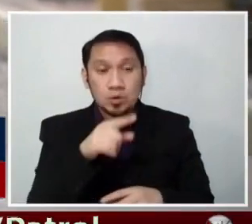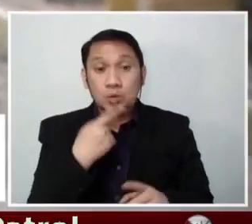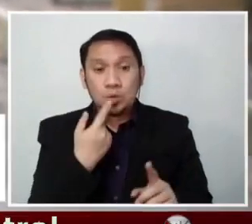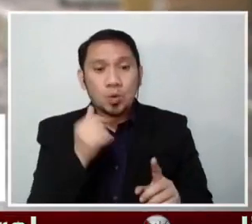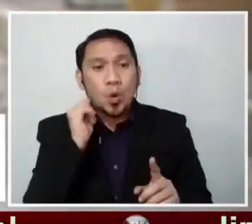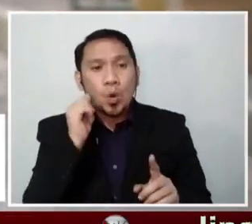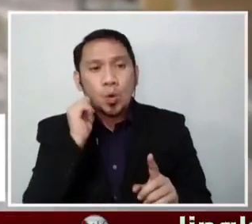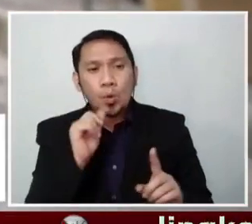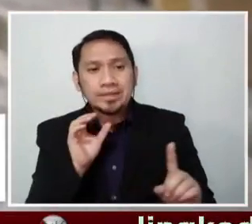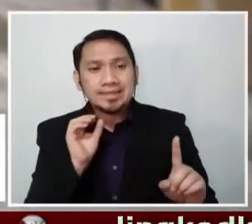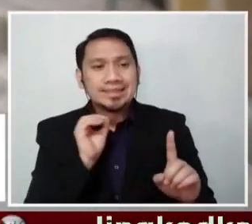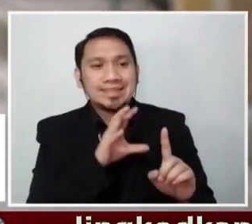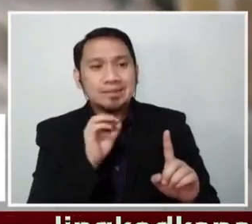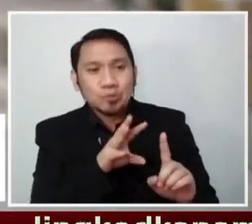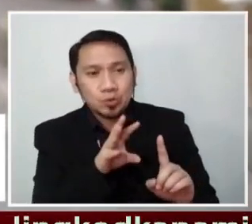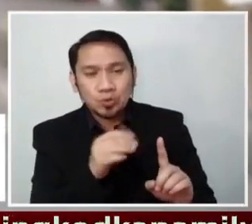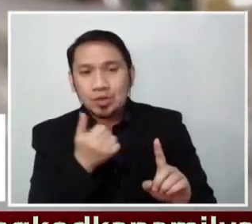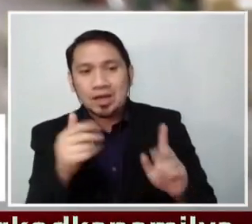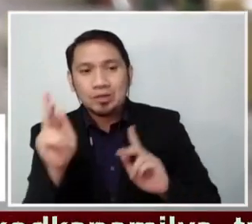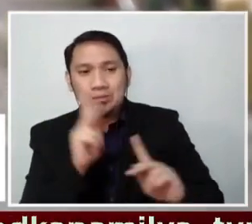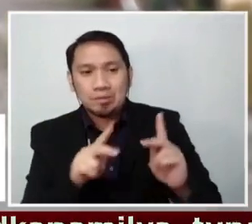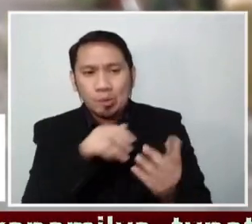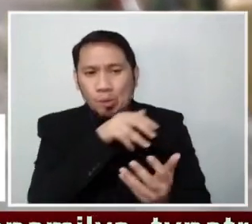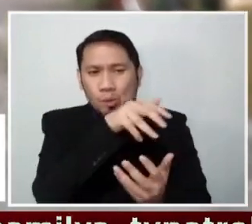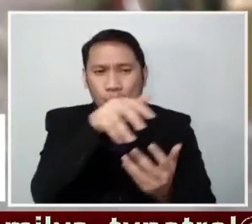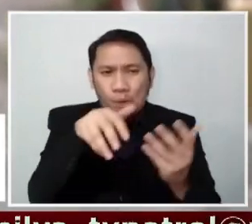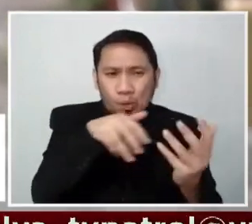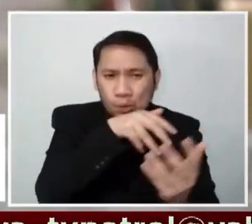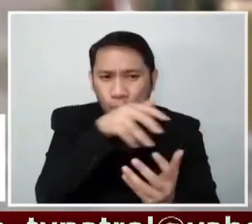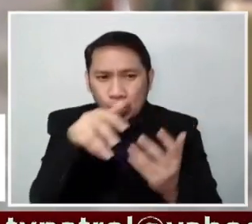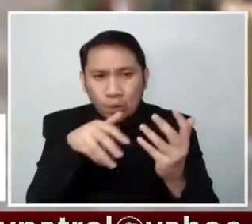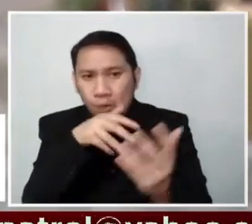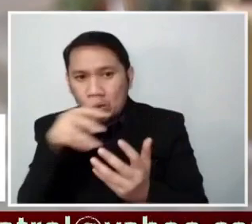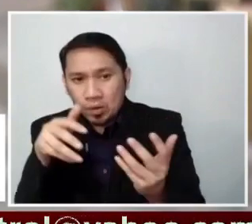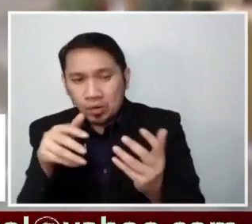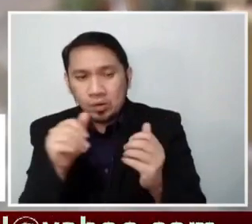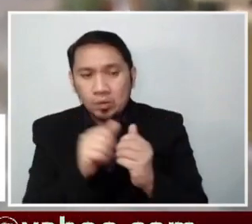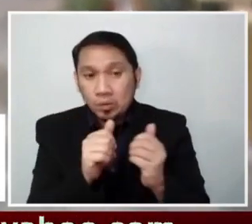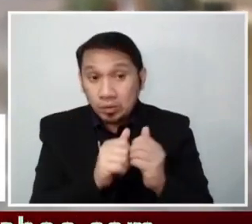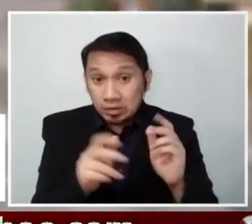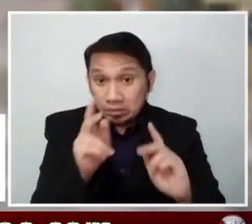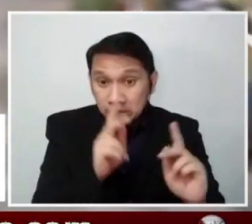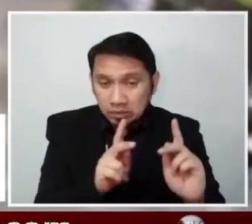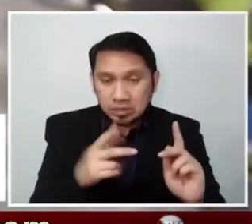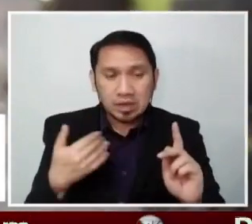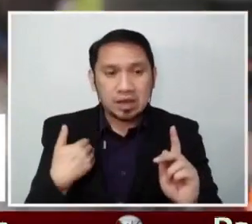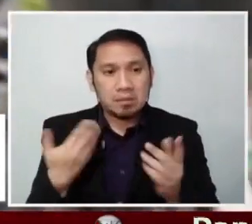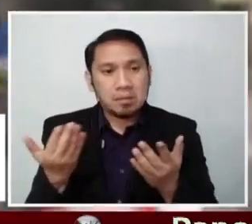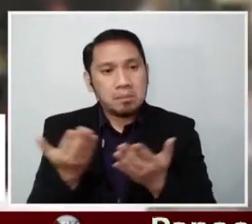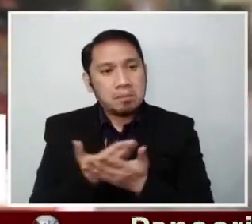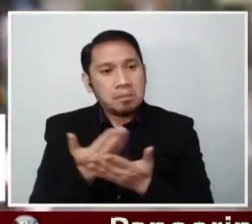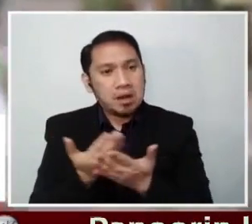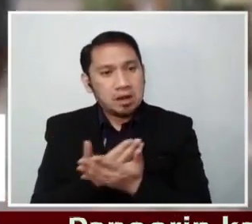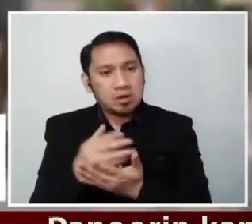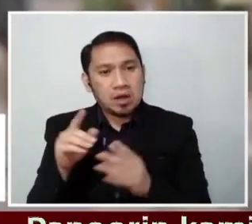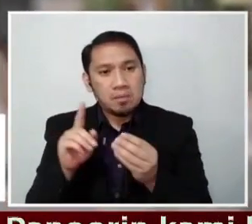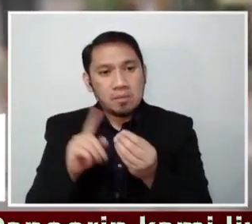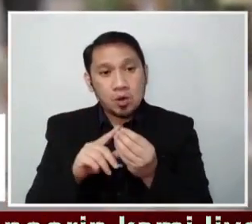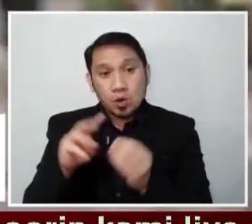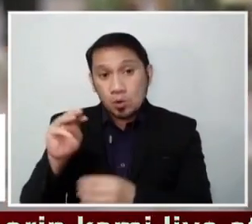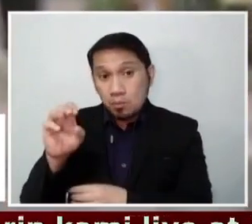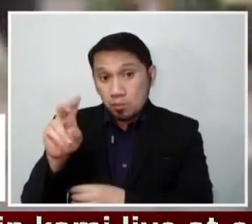maraming tao o di kaya'y nakasalamuha ang mga COVID-positive patients ang bagong pag-aaral sa Molnupiravir,